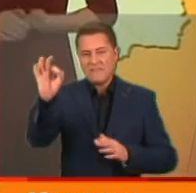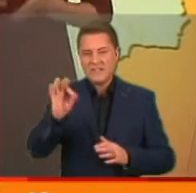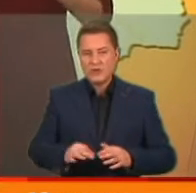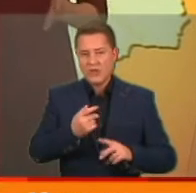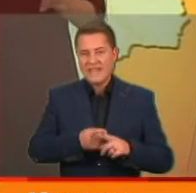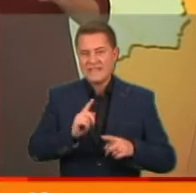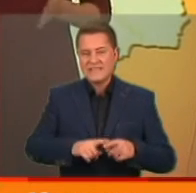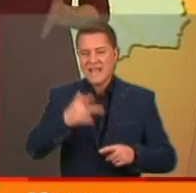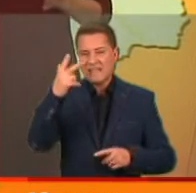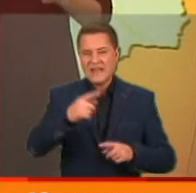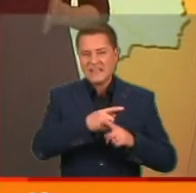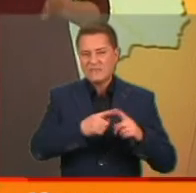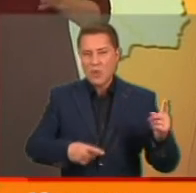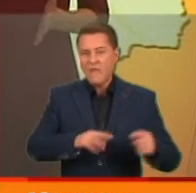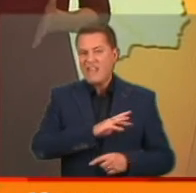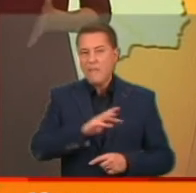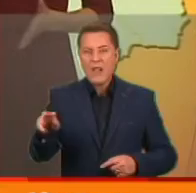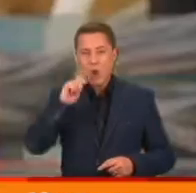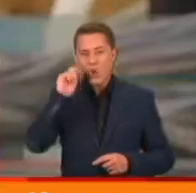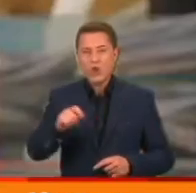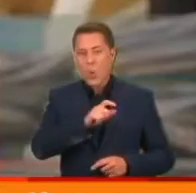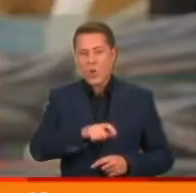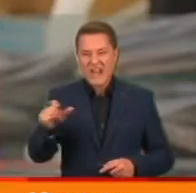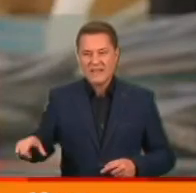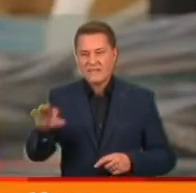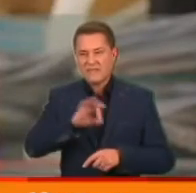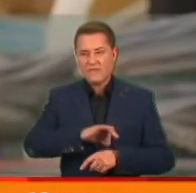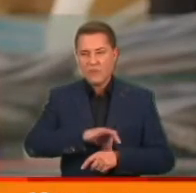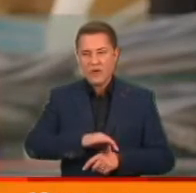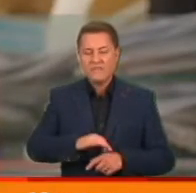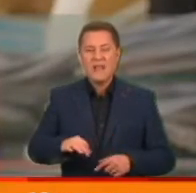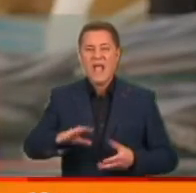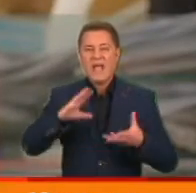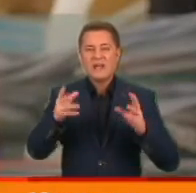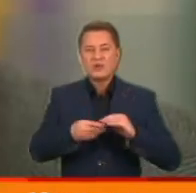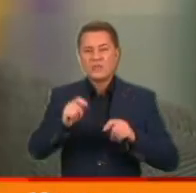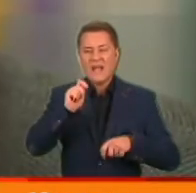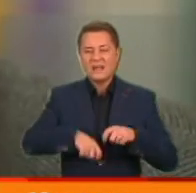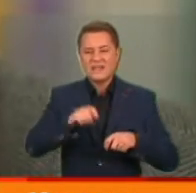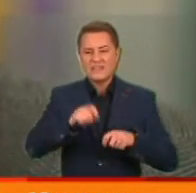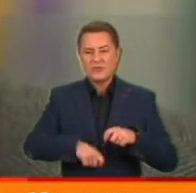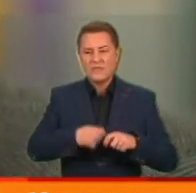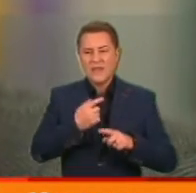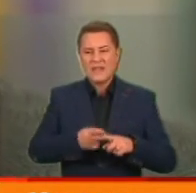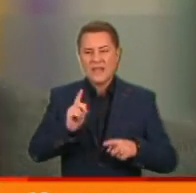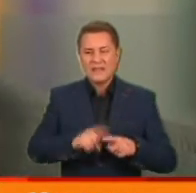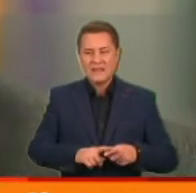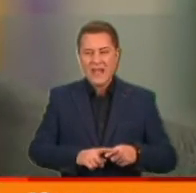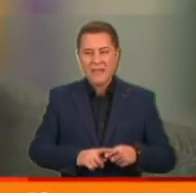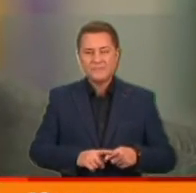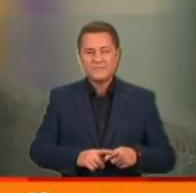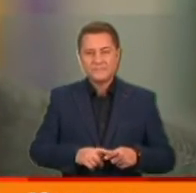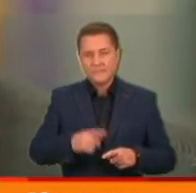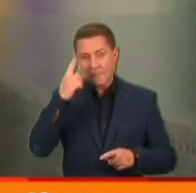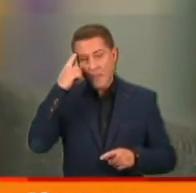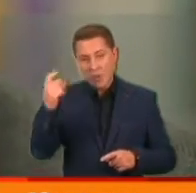Це 3,5 мільйони українців. Результати експрес-тестування – це посил до